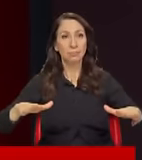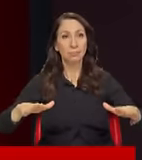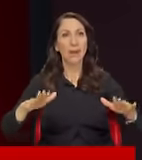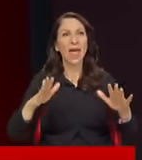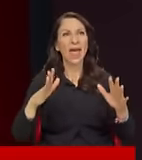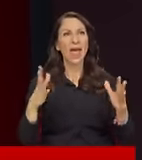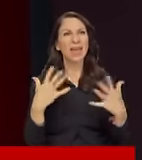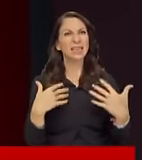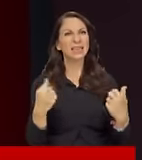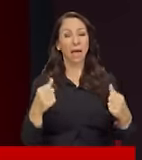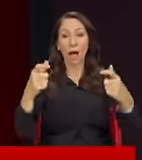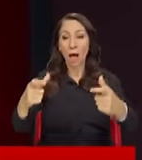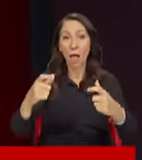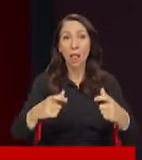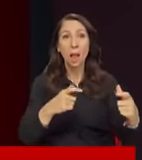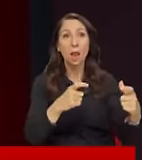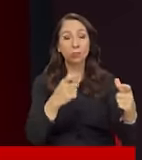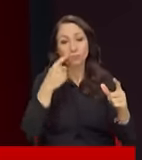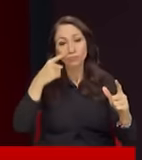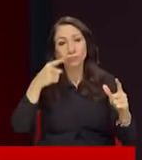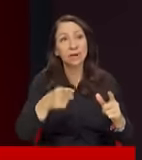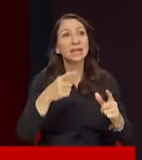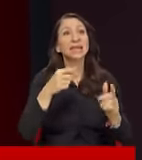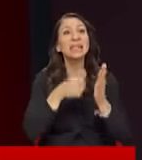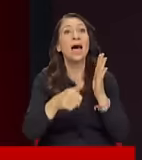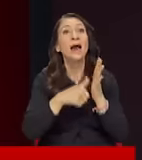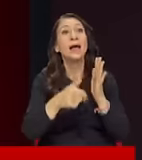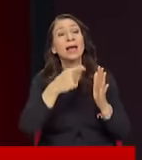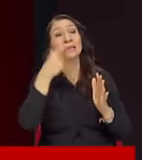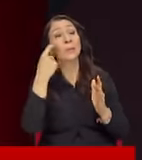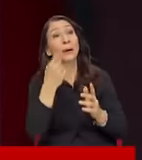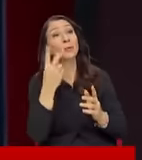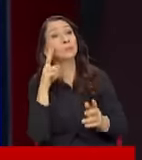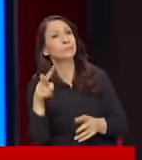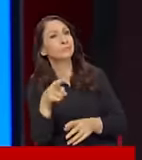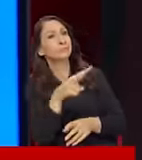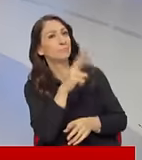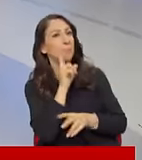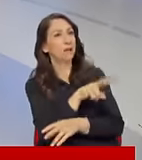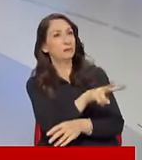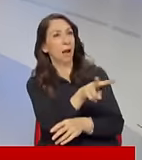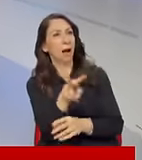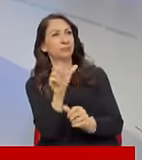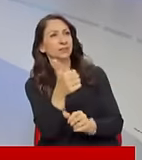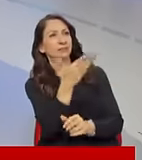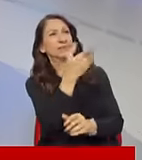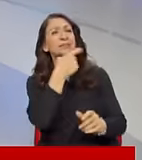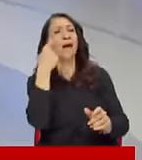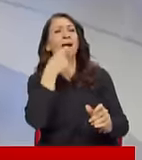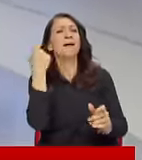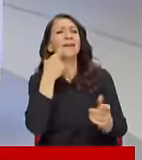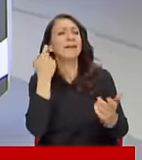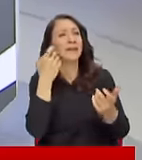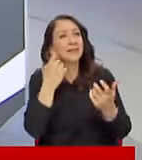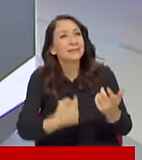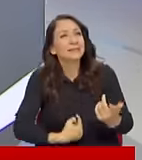en sağlıklı alanlarıyla uğraşmak. Tarihsel yapı, bakın şurada güzel bir manzara gösteriyorsunuz. Tarihi Yarımada'yı